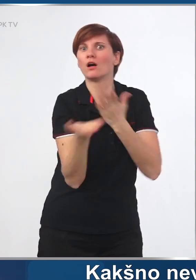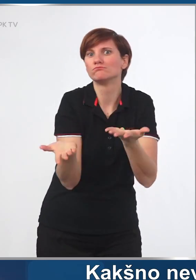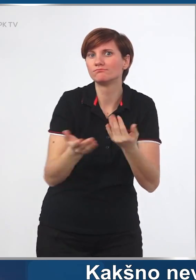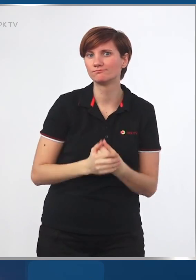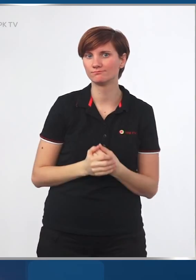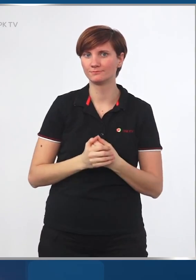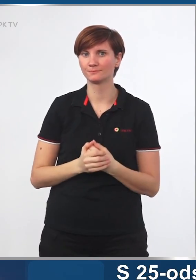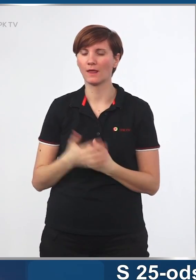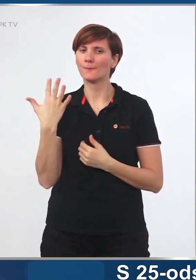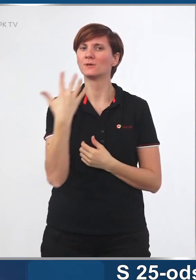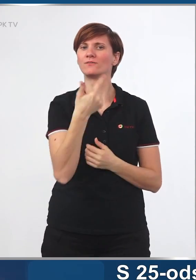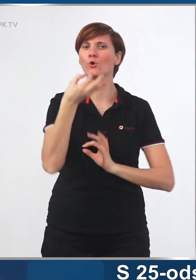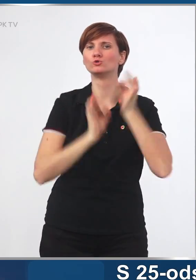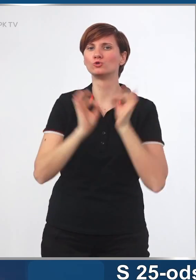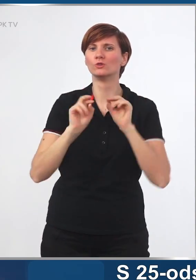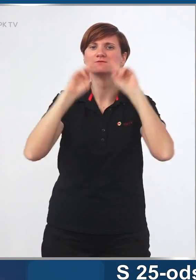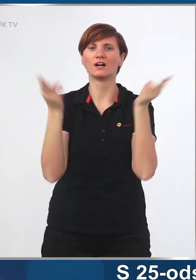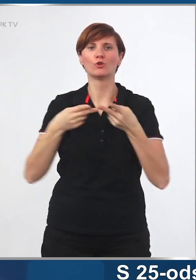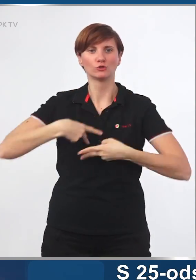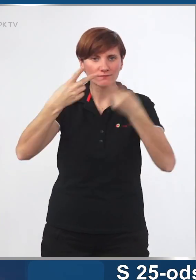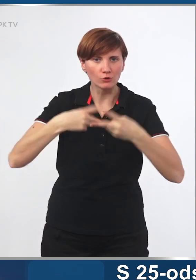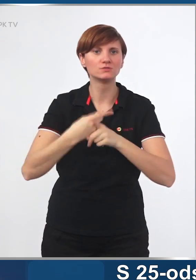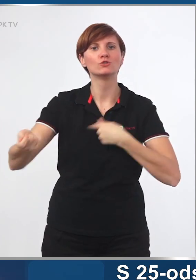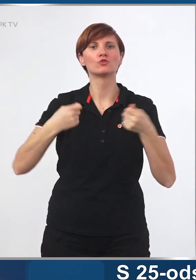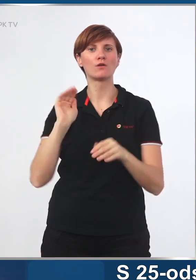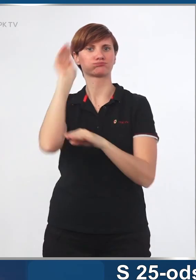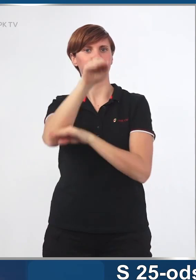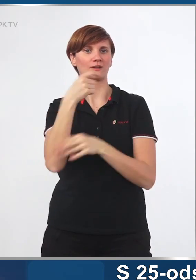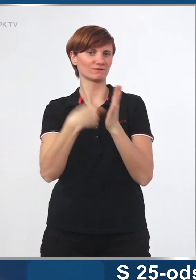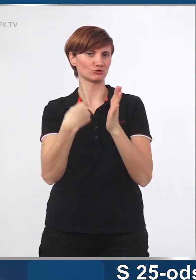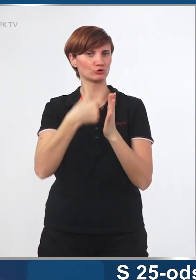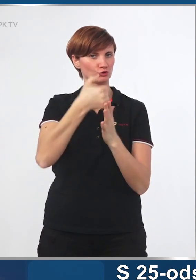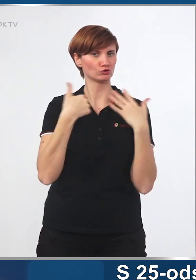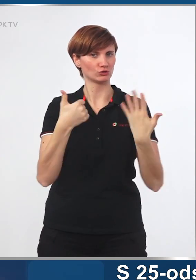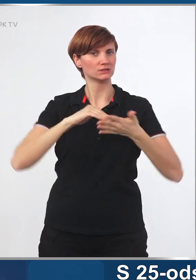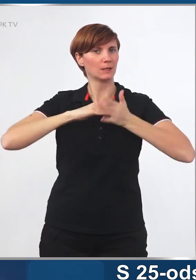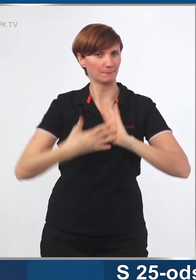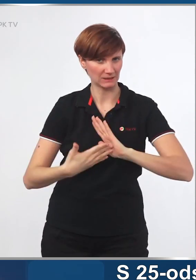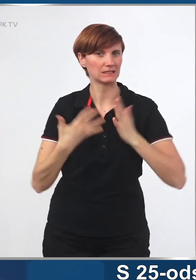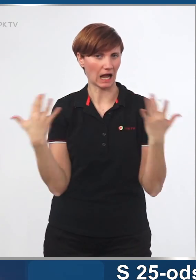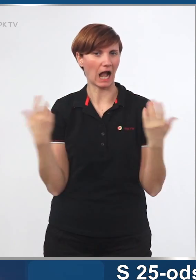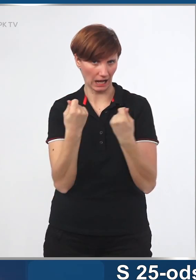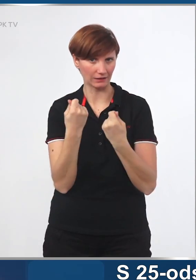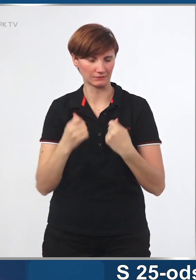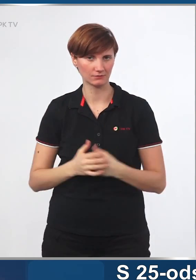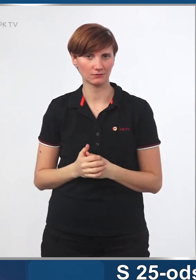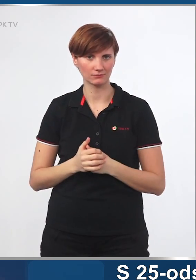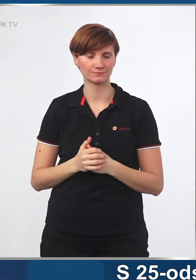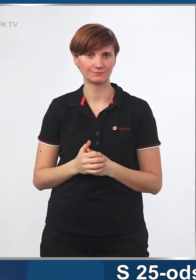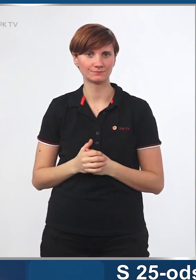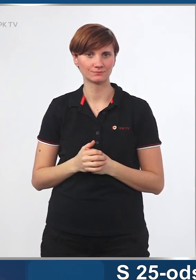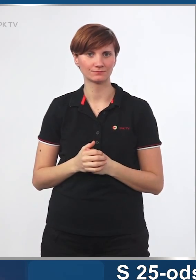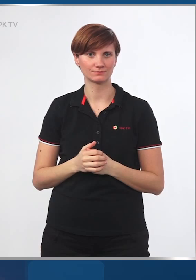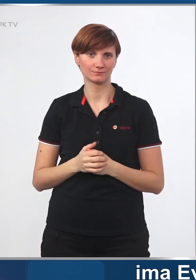Di cosa? Concentrant 25% des exportations mondiales et un surplus commercial de